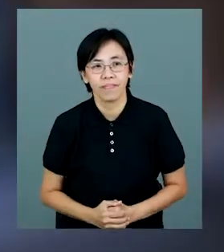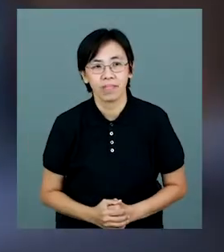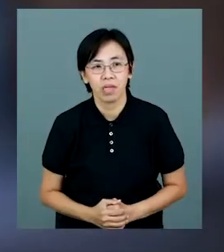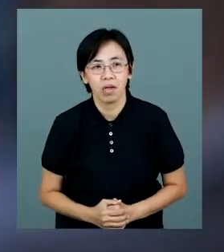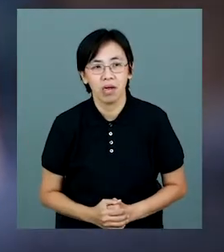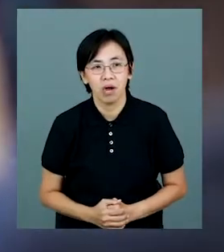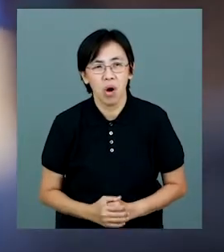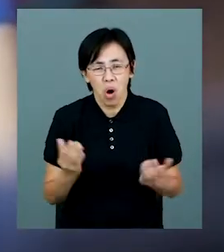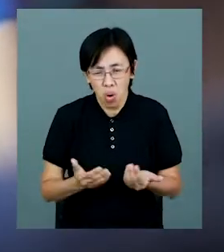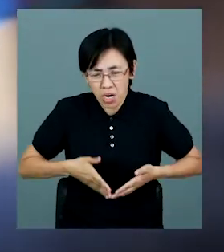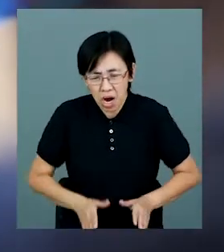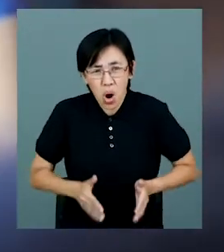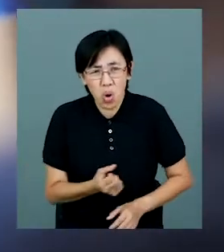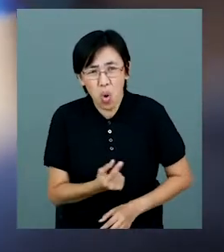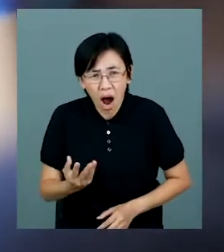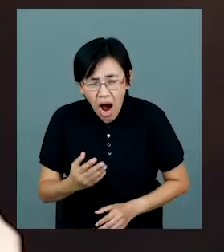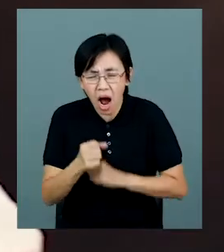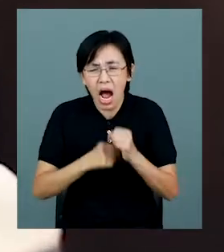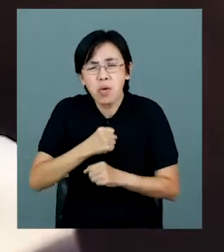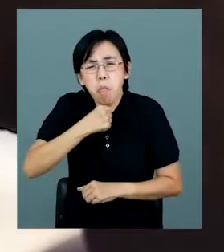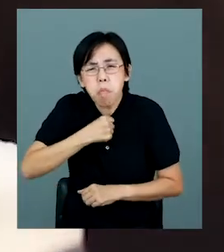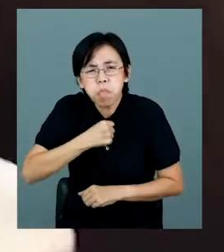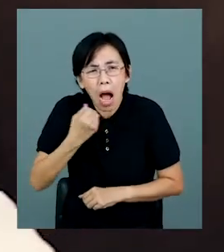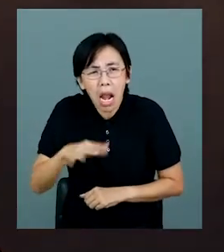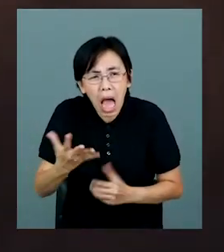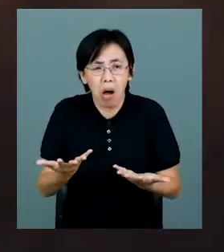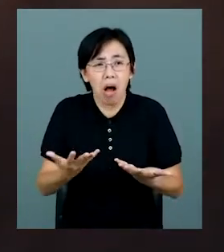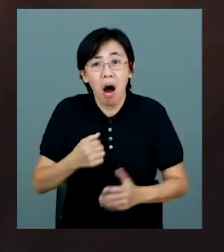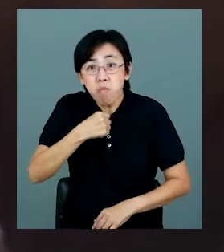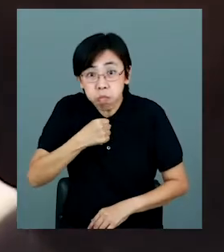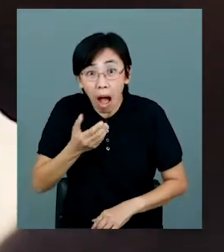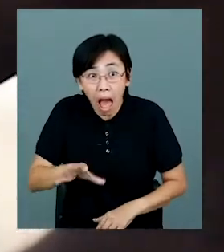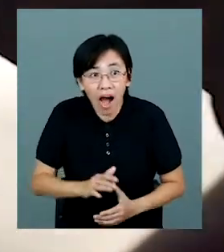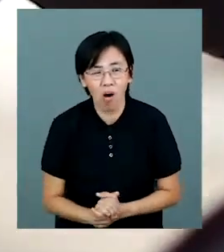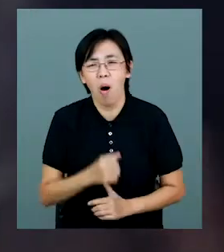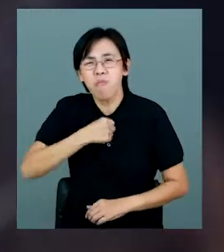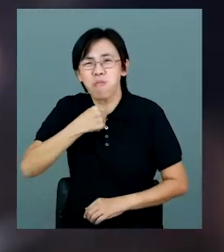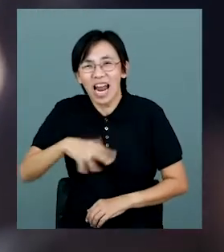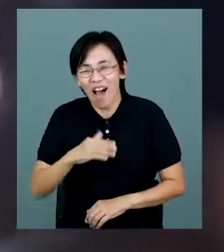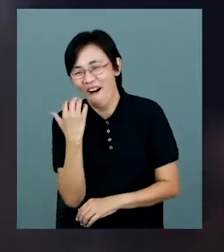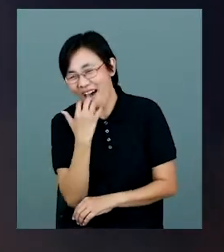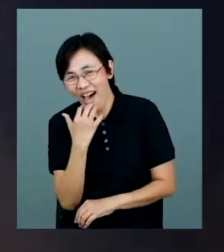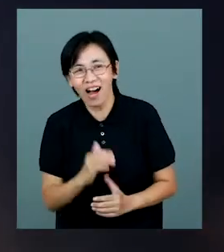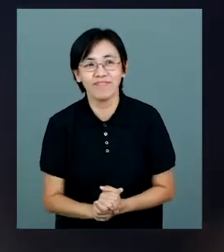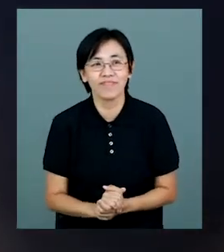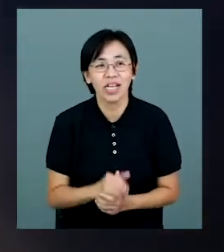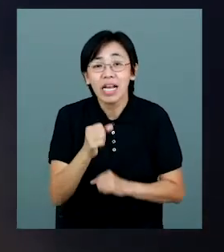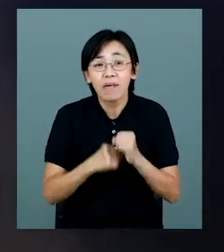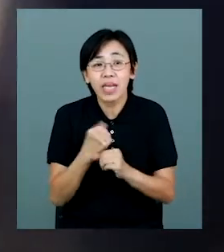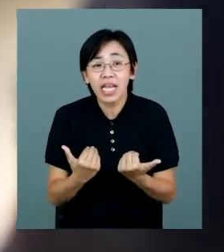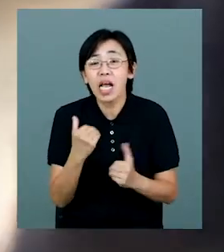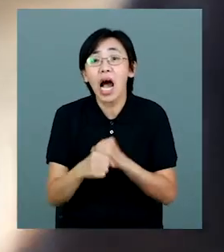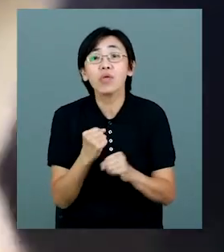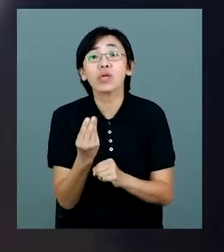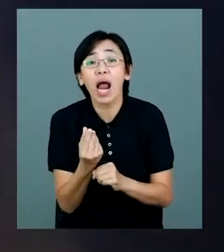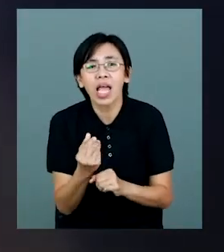บางคนก็ลูกแย่ๆบางคนก็อายุแก่แล้ว อายุแก่แล้วนี่แก่ยัง แก่แล้ว ปีนี้อายุเท่าไหร่แล้วครับ อ